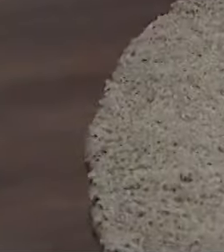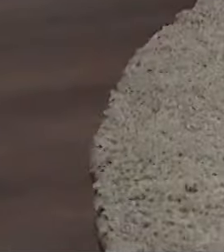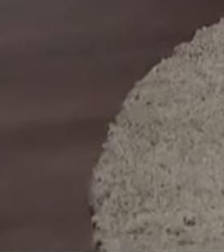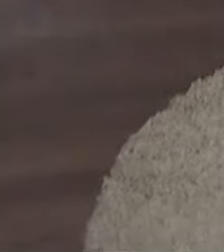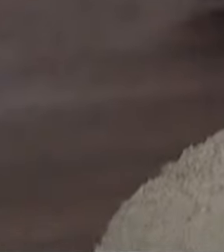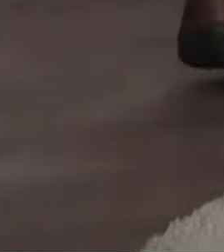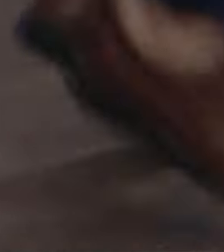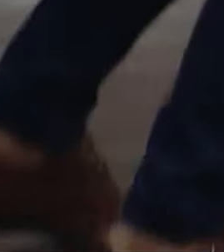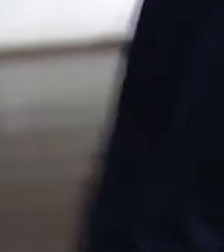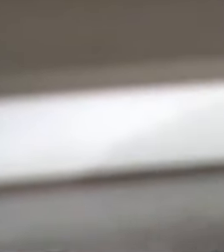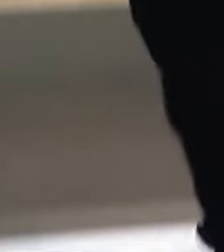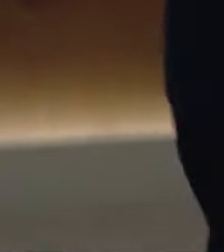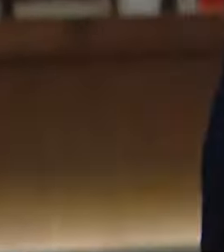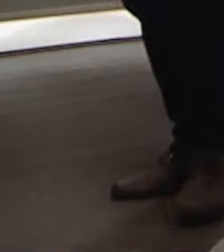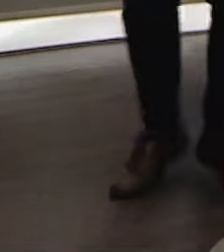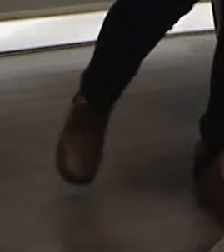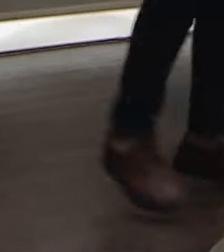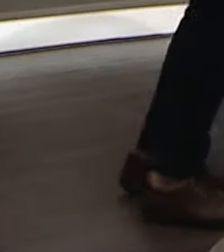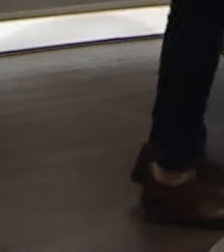هتخس وكده. مش اشكال.